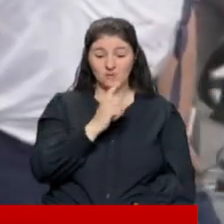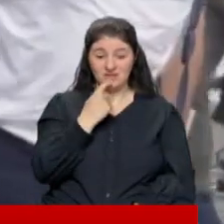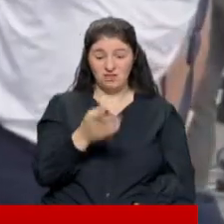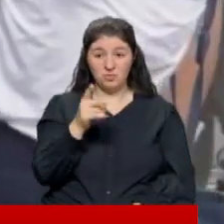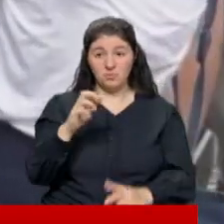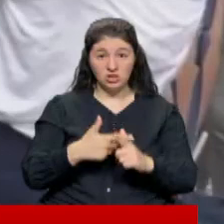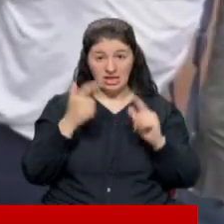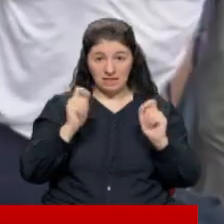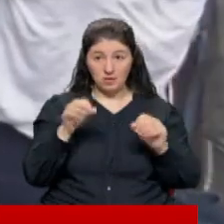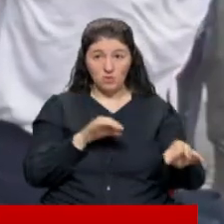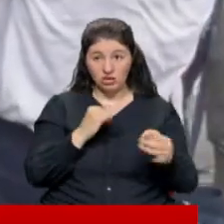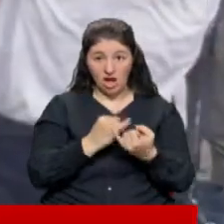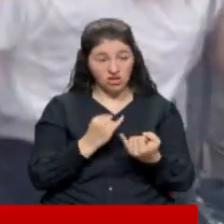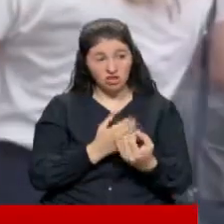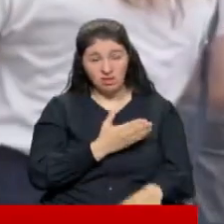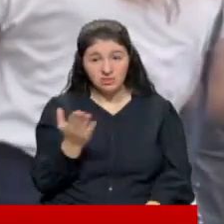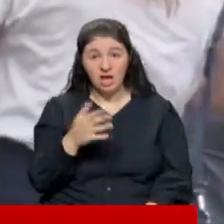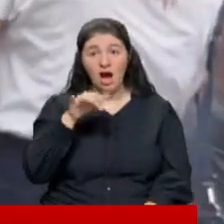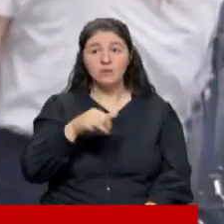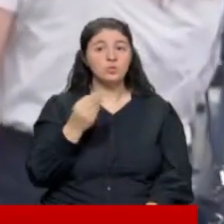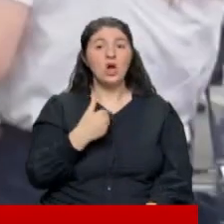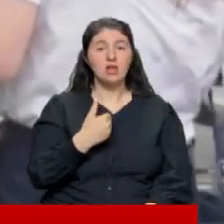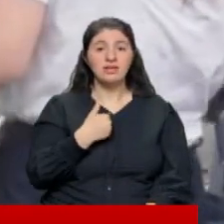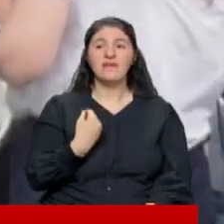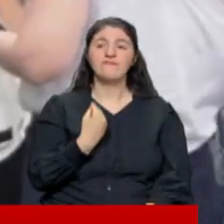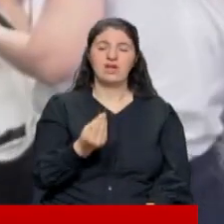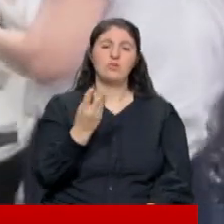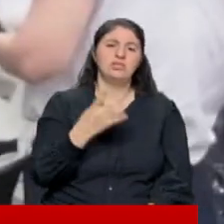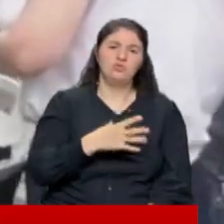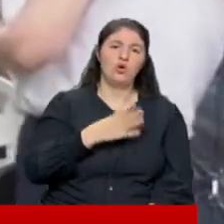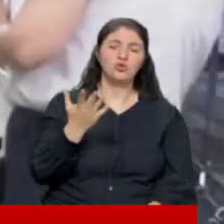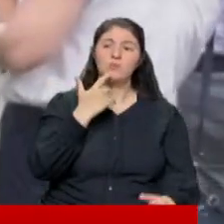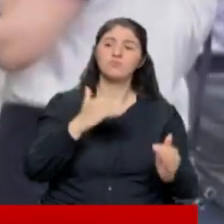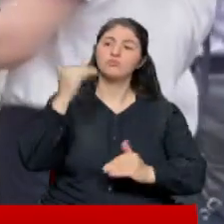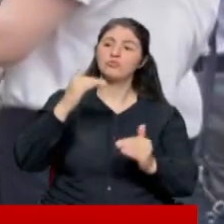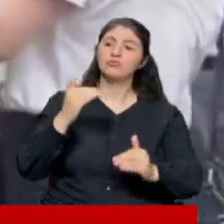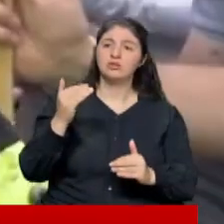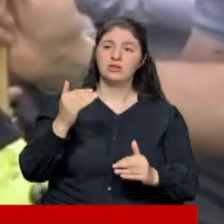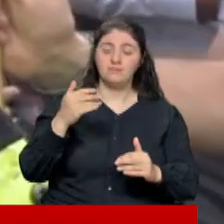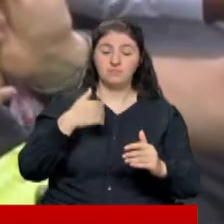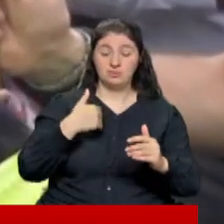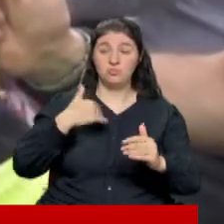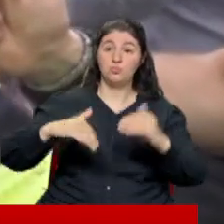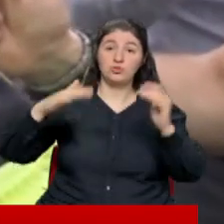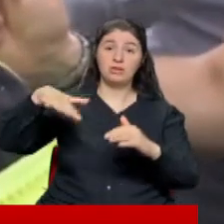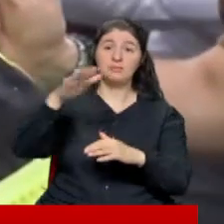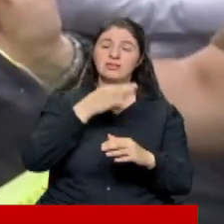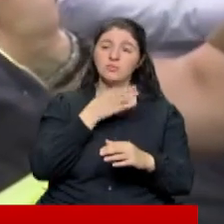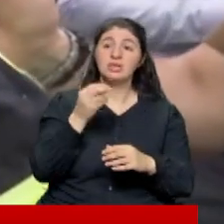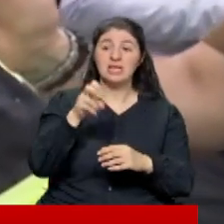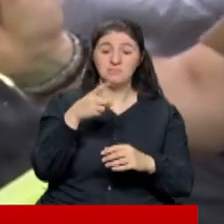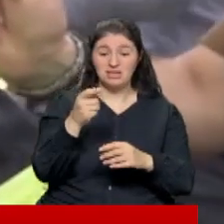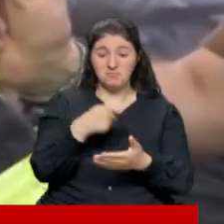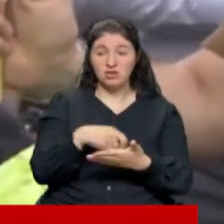bu projeler yapan mühendis kardeşlerimizle hakkımız olanın verilmesini istiyoruz. Büyüklerimizden şeyimiz budur. 8 bin lira maaş